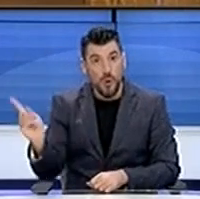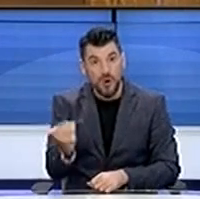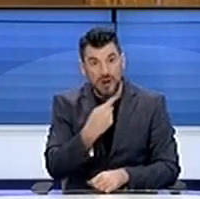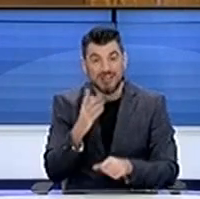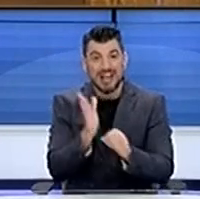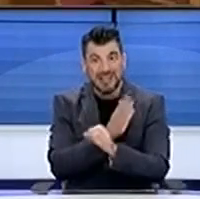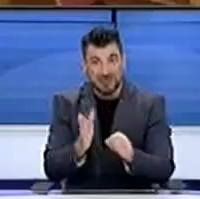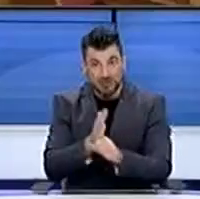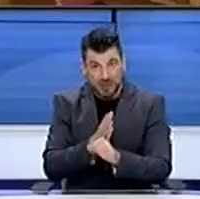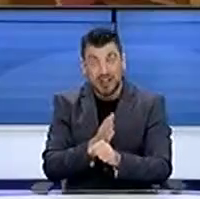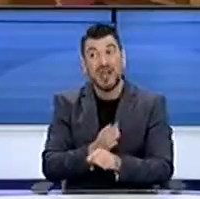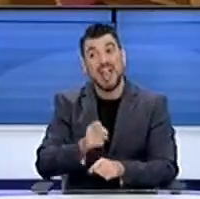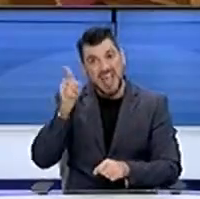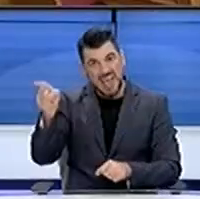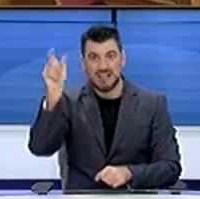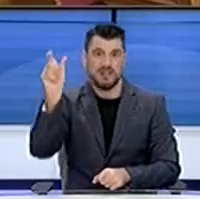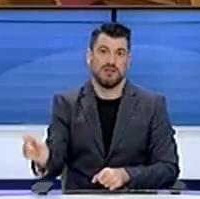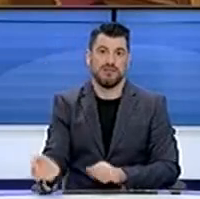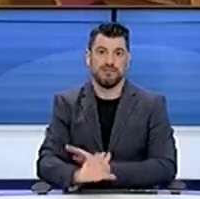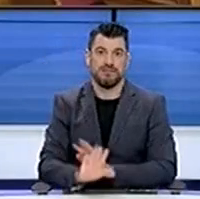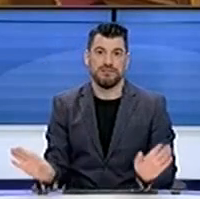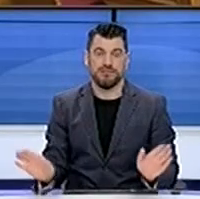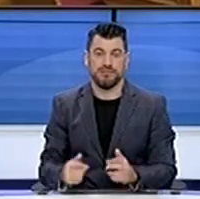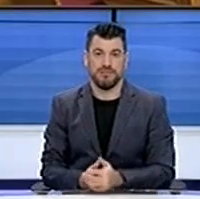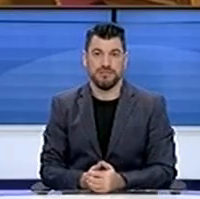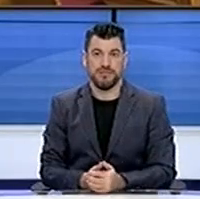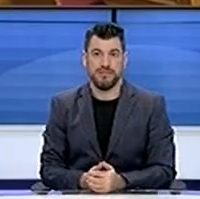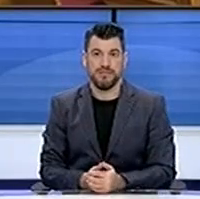Η πρωτόγνωρη αυτή καταστροφή